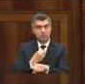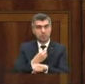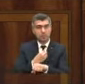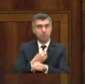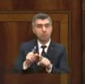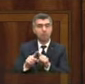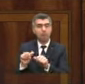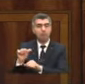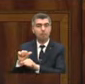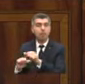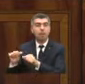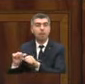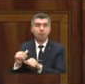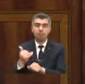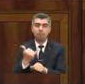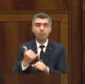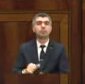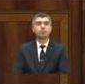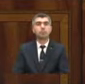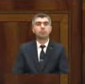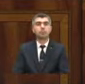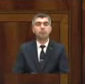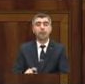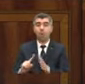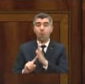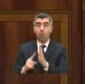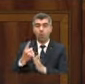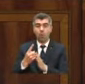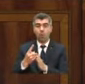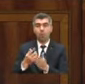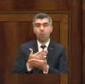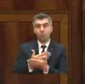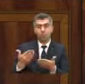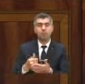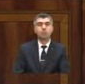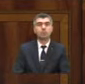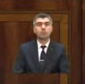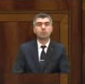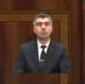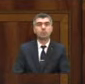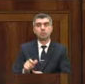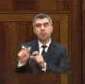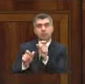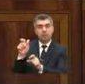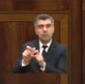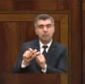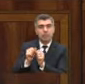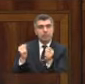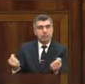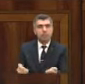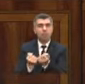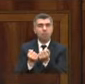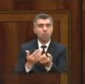تحولا مهما، أولا لصون كرامة وتحقيق التنمية المتوازنة